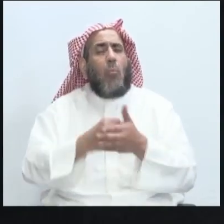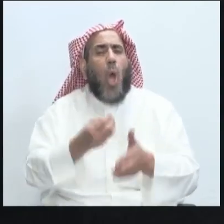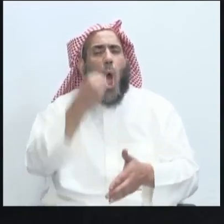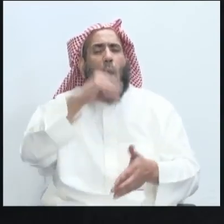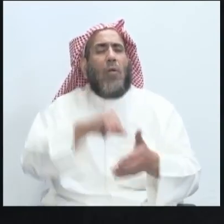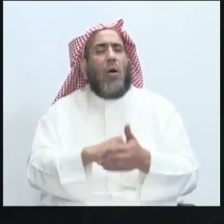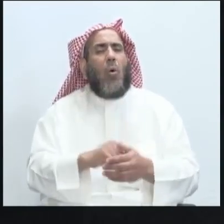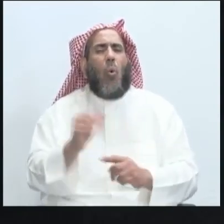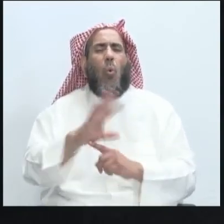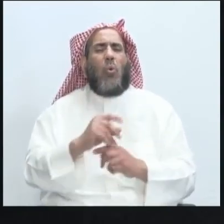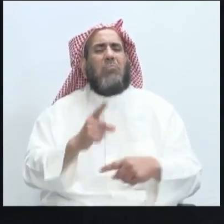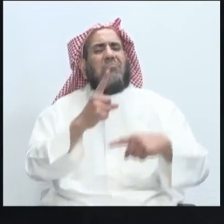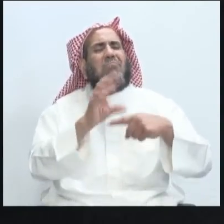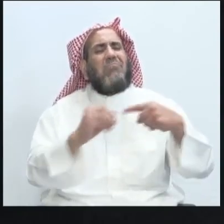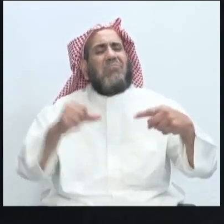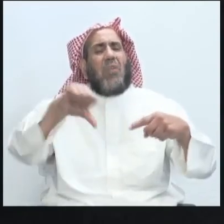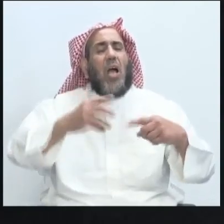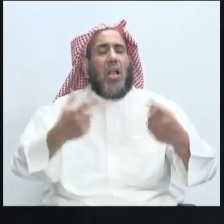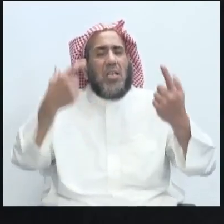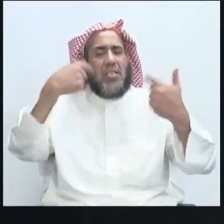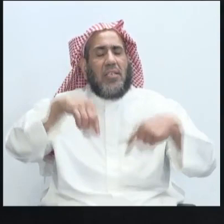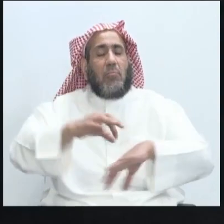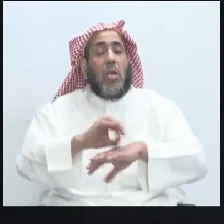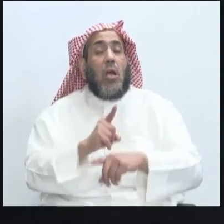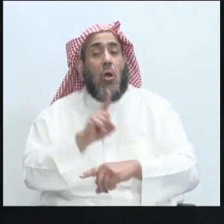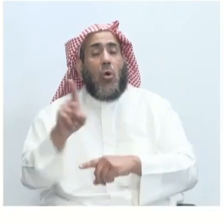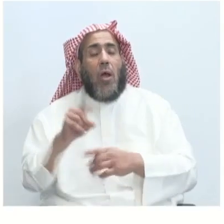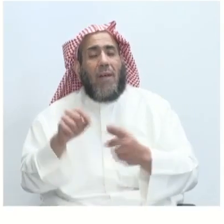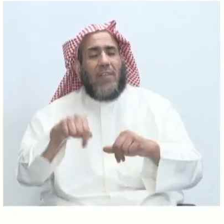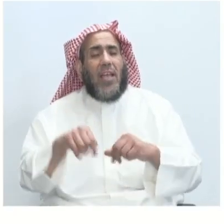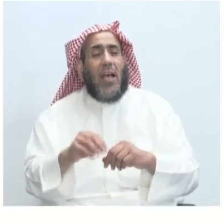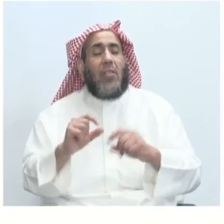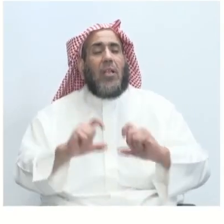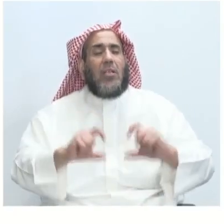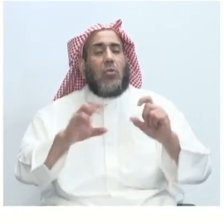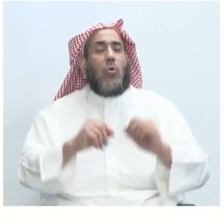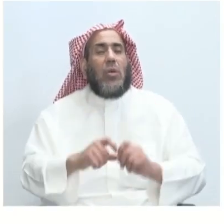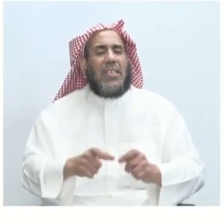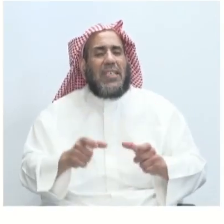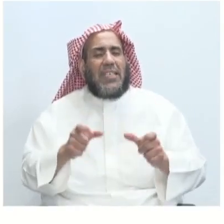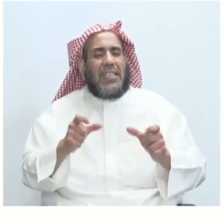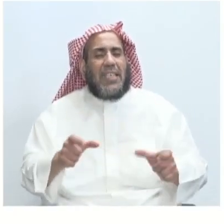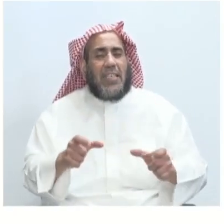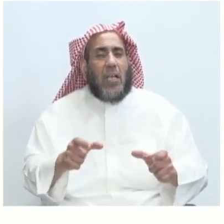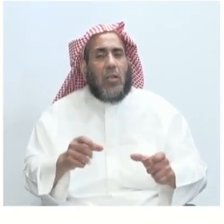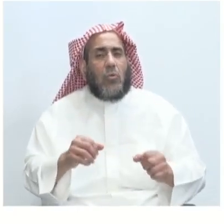اثاره السلبيه على الانسان اذا هنا او في هذا الحديث هو سيطره